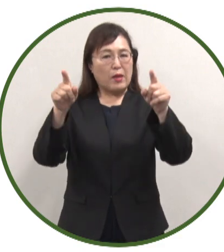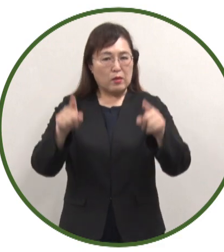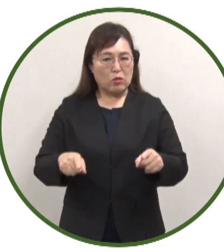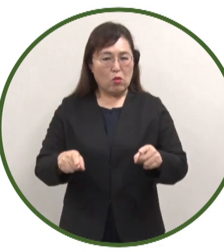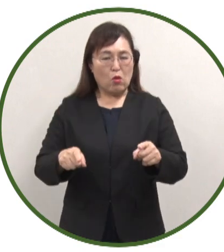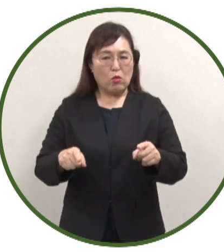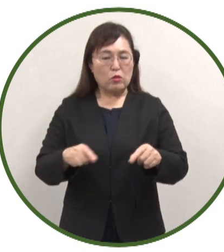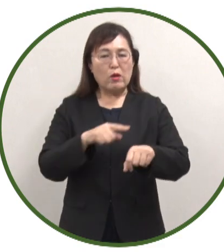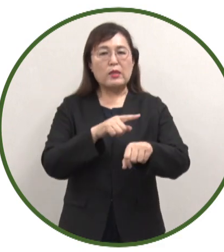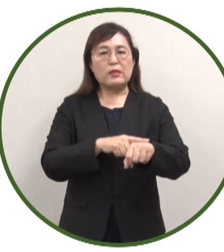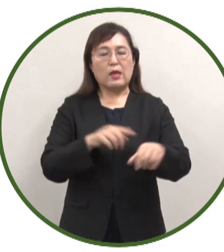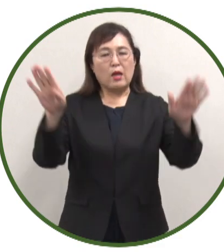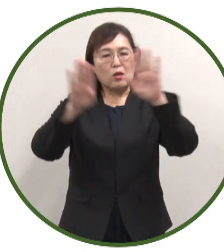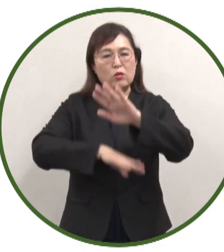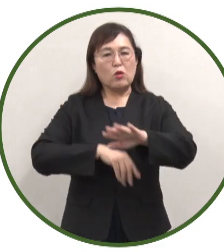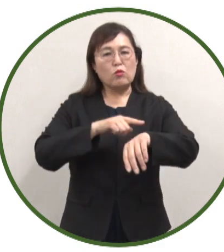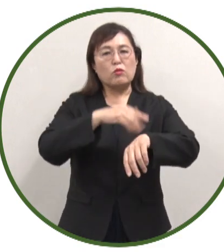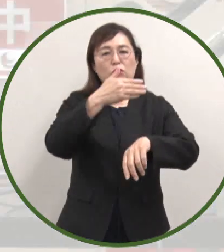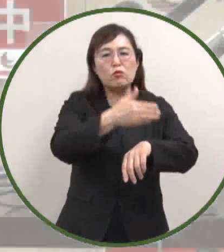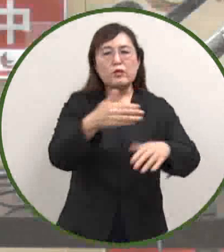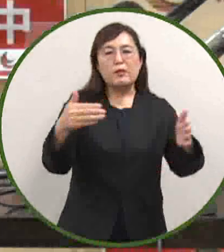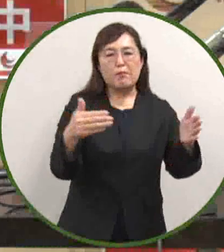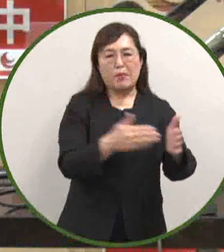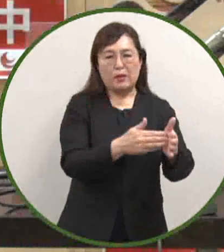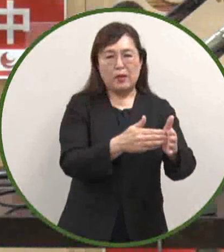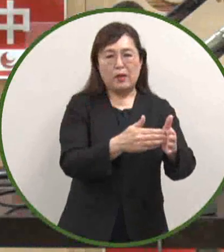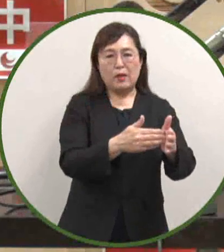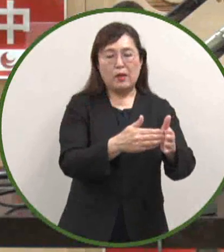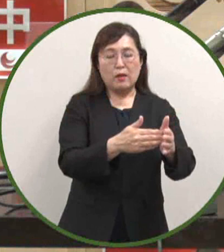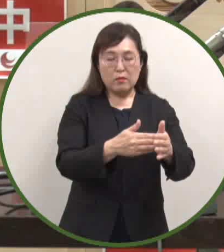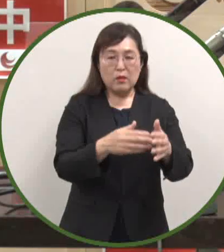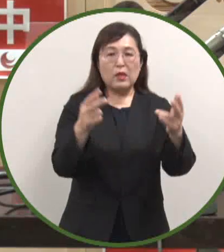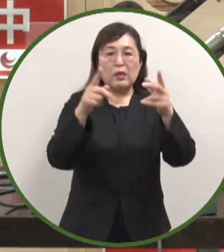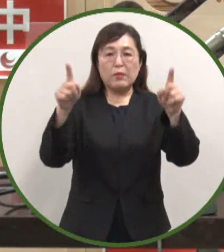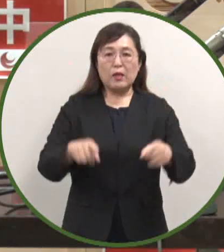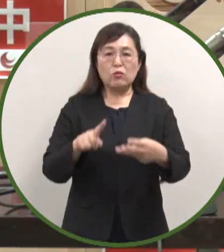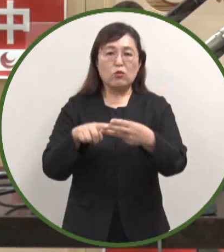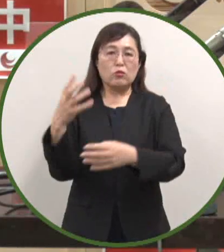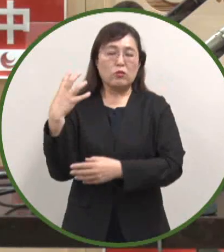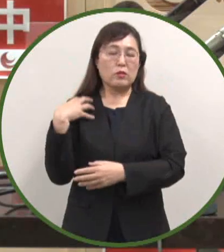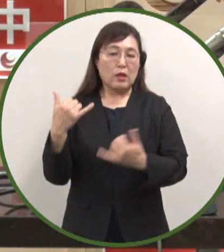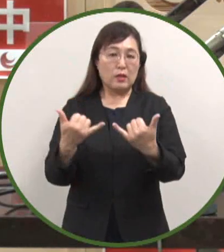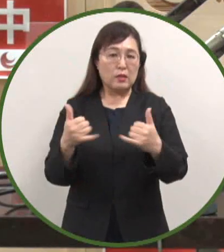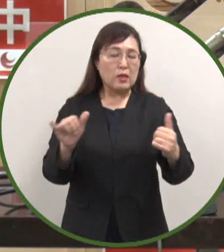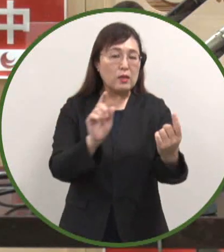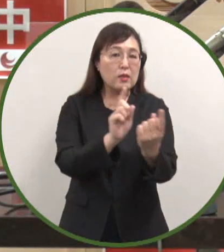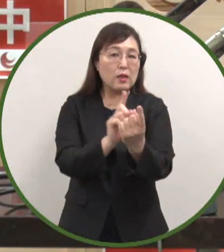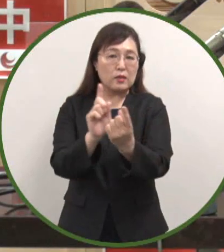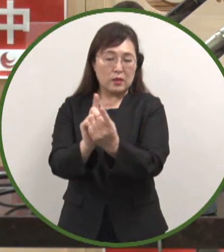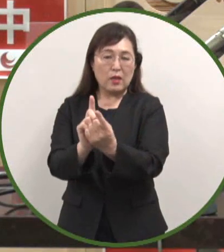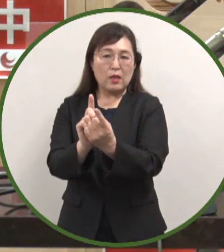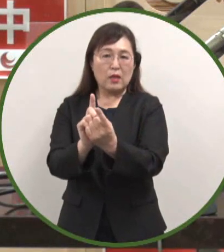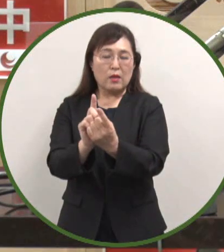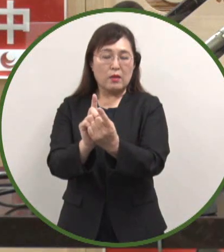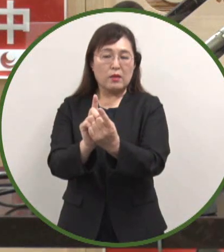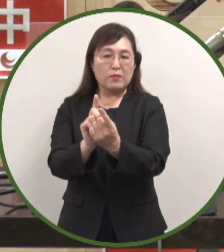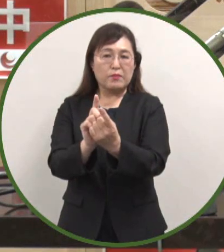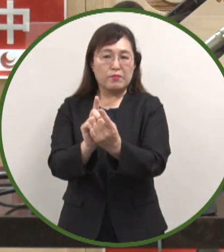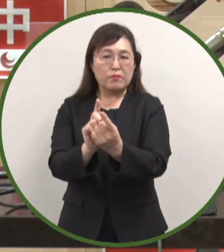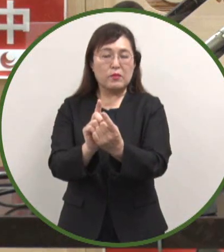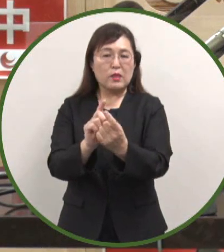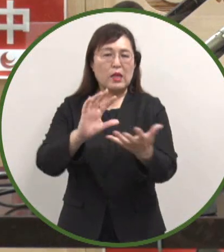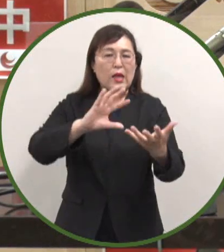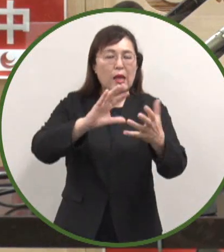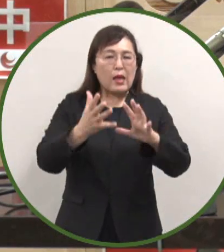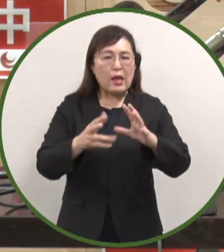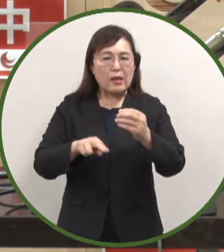21時までの短縮をお願いします。なおイベント主催者の方に対してでありますが、変異